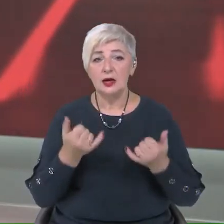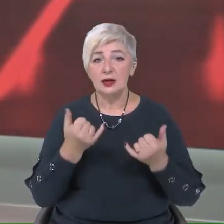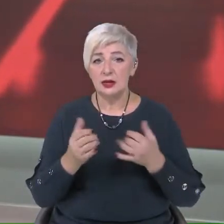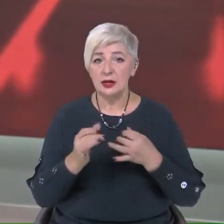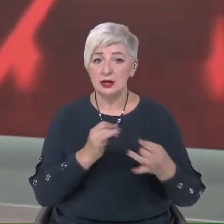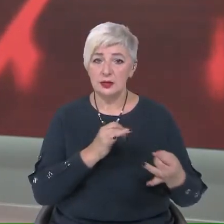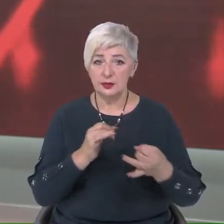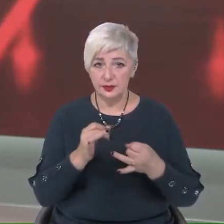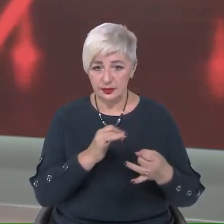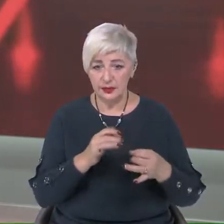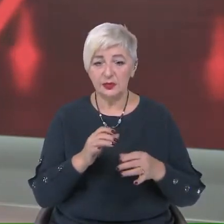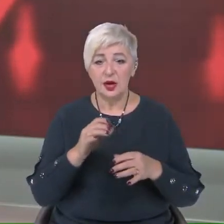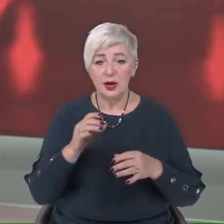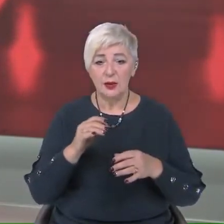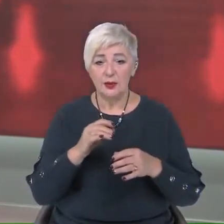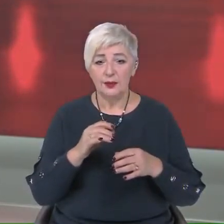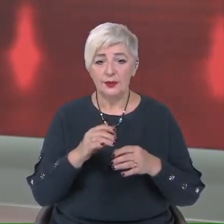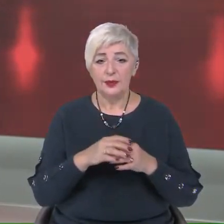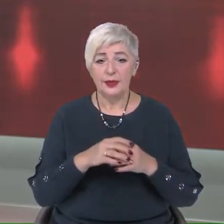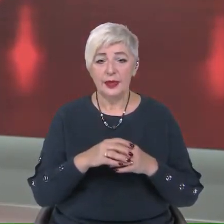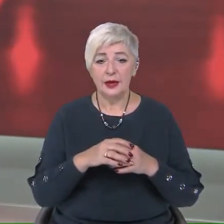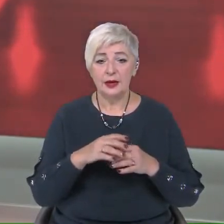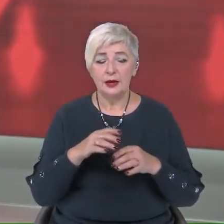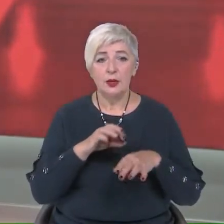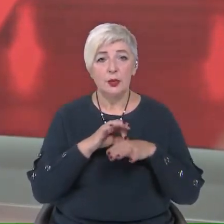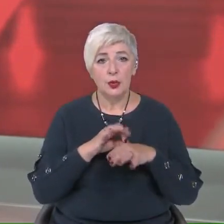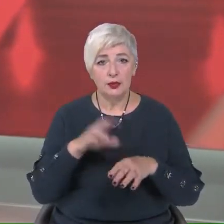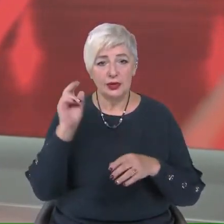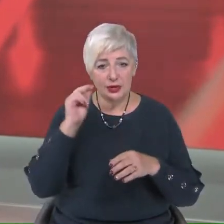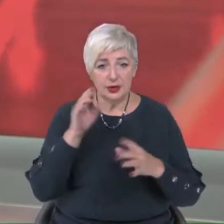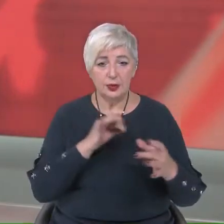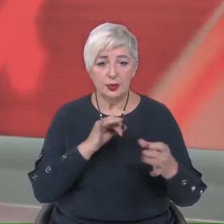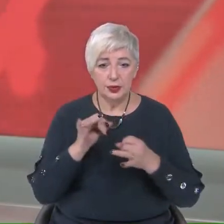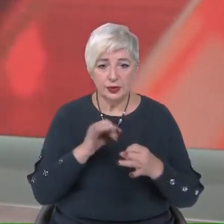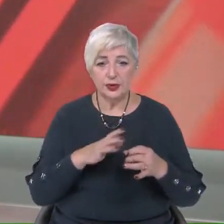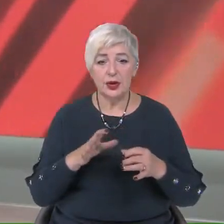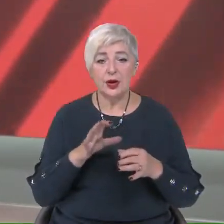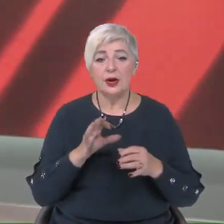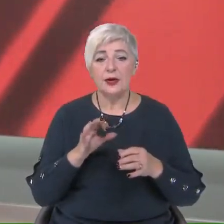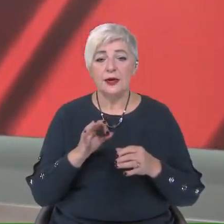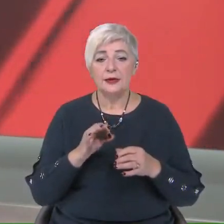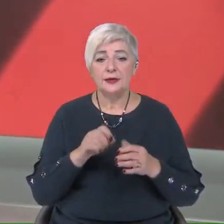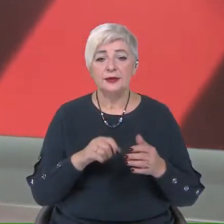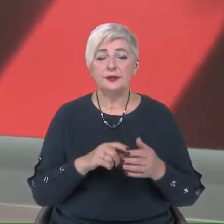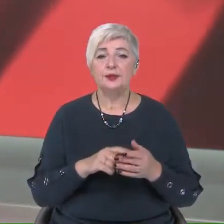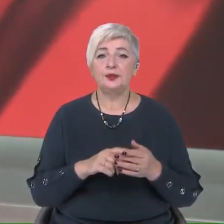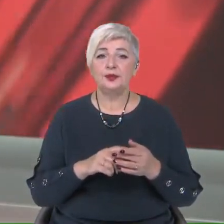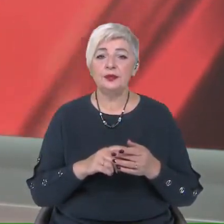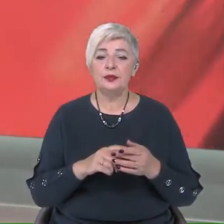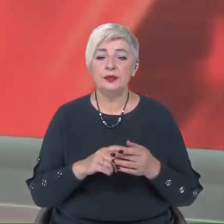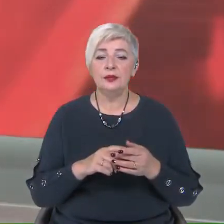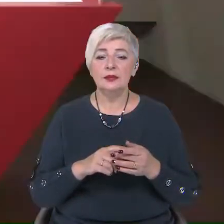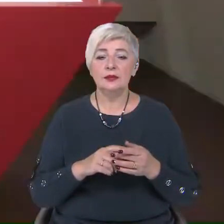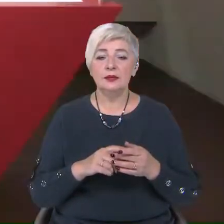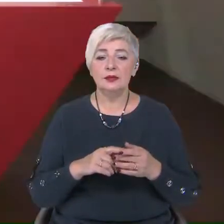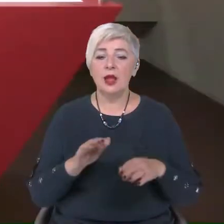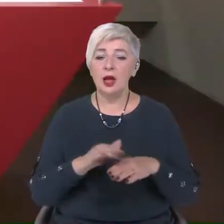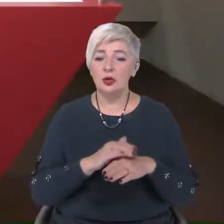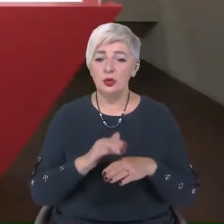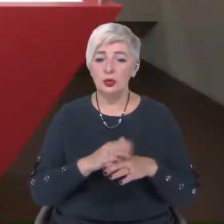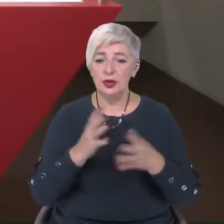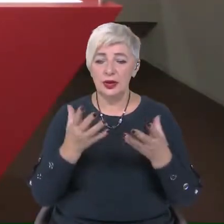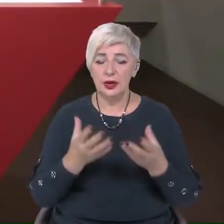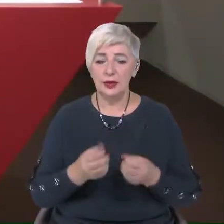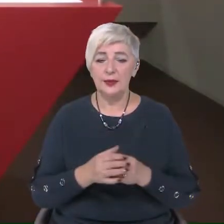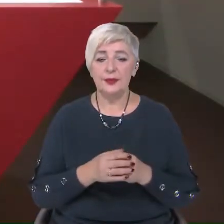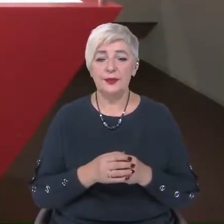з Олегом Данічем, спеціалістом відділу із соціальних питань обласного управління з питань учасників АТО. Добрий день. Доброго